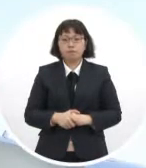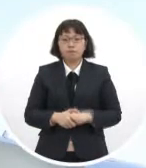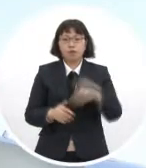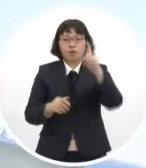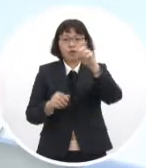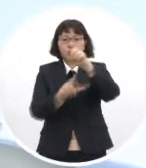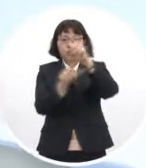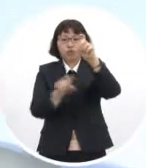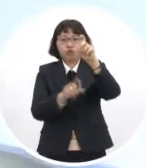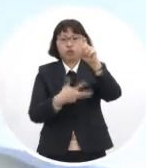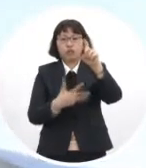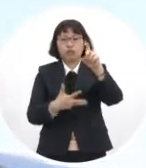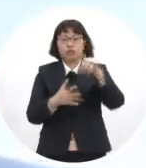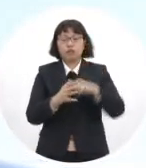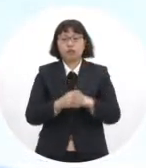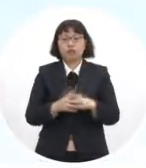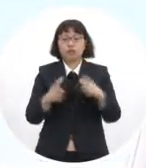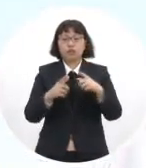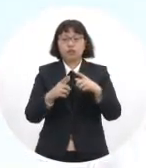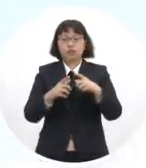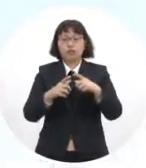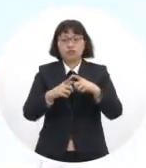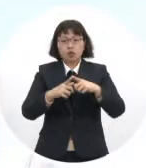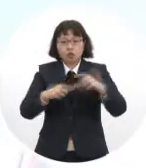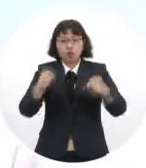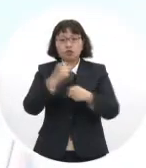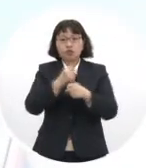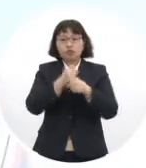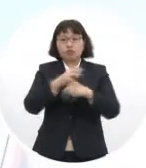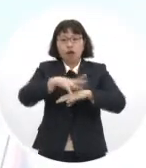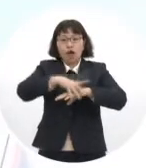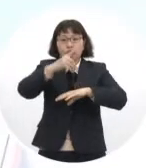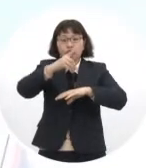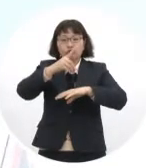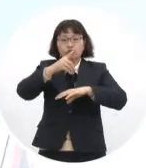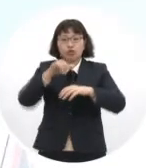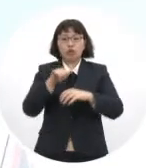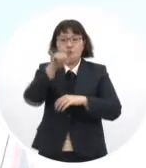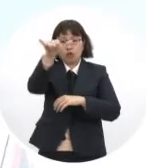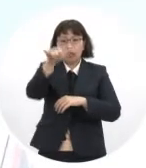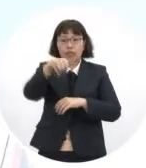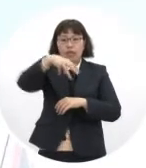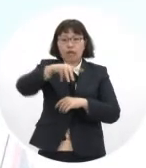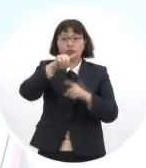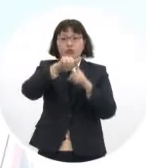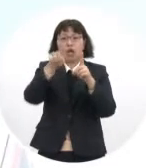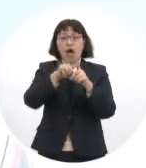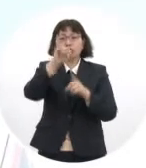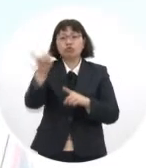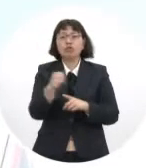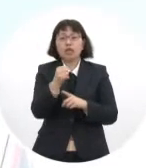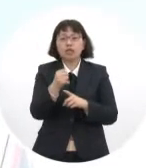10月18日国産初のジェット旅客機 MRJ がお披露目されました。